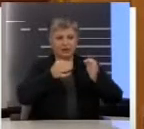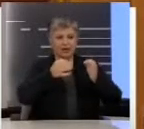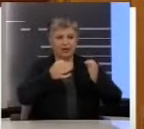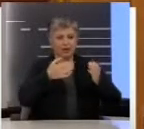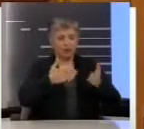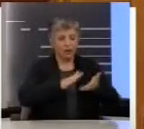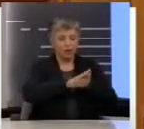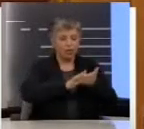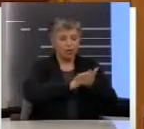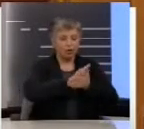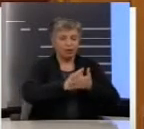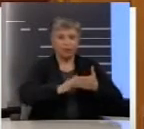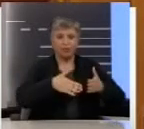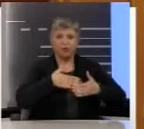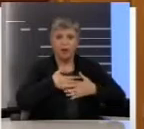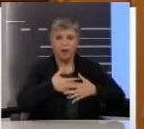θρησκεία.